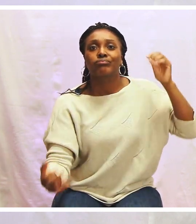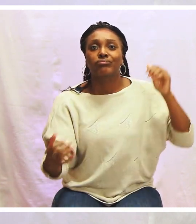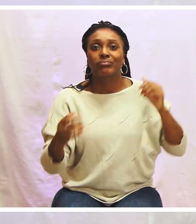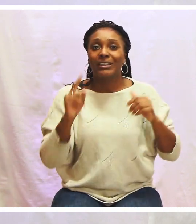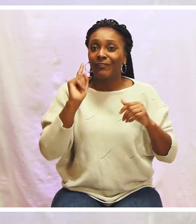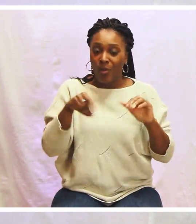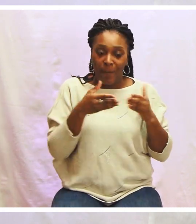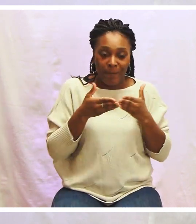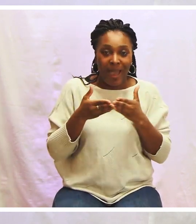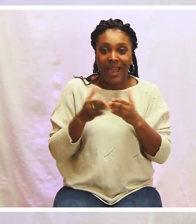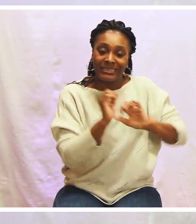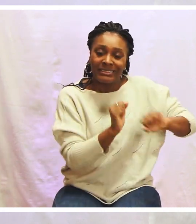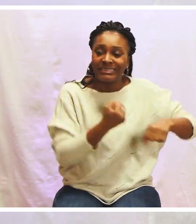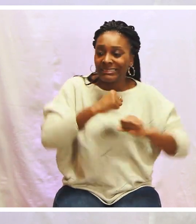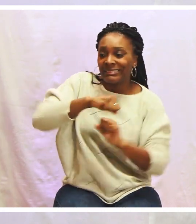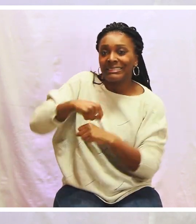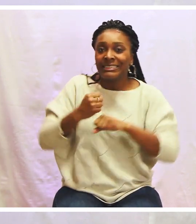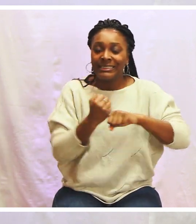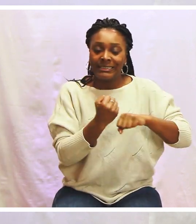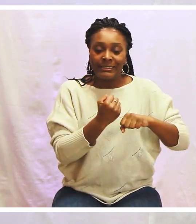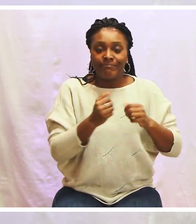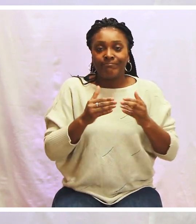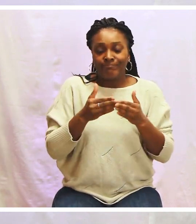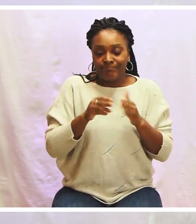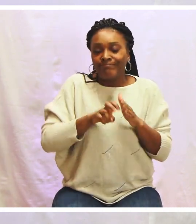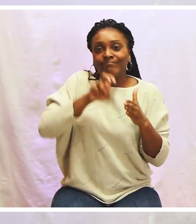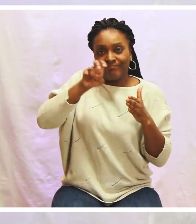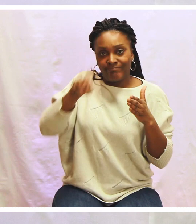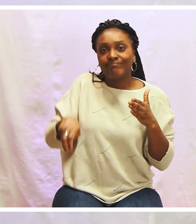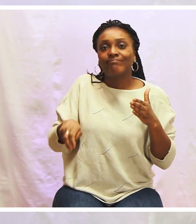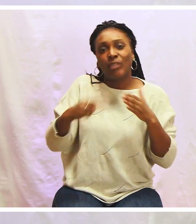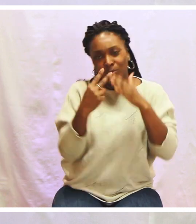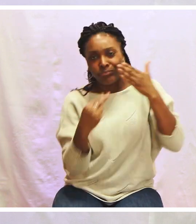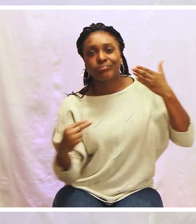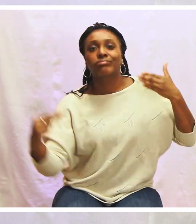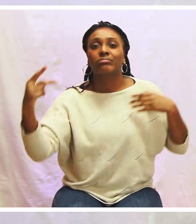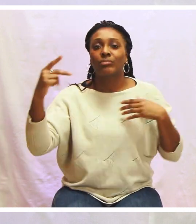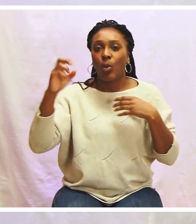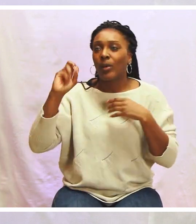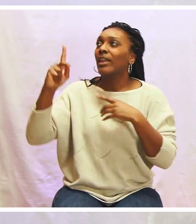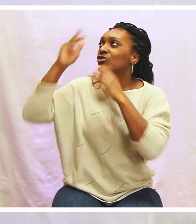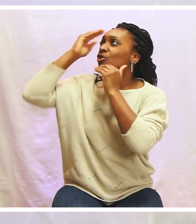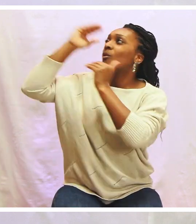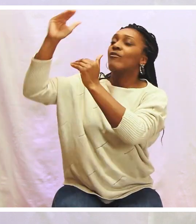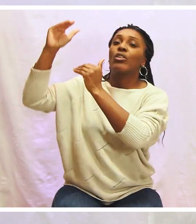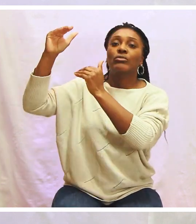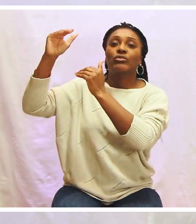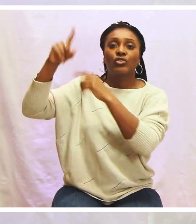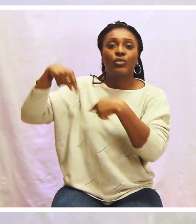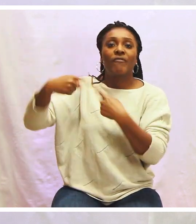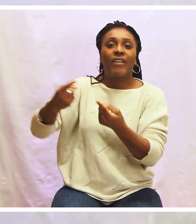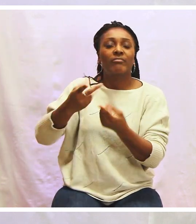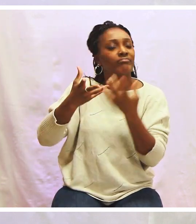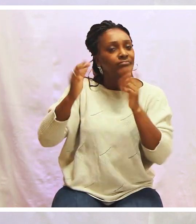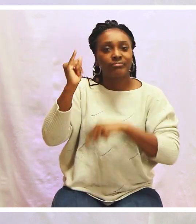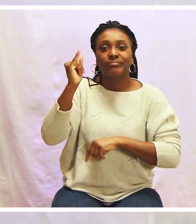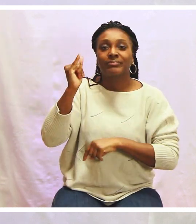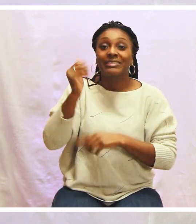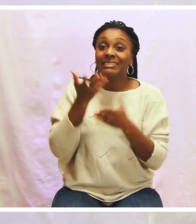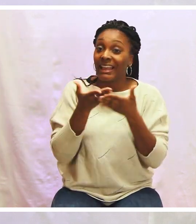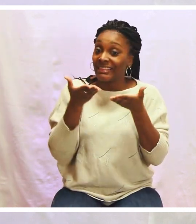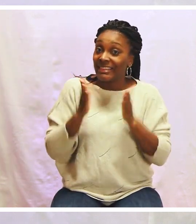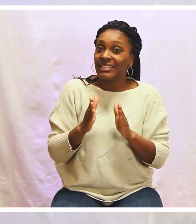Seigneur, je te fais confiance. J'y vais. Alors, grâce à Dieu, quand on fait ce pas-là, ce pas de foi, cette décision